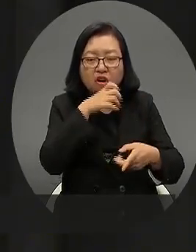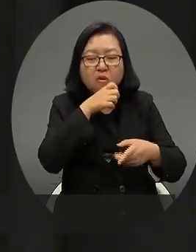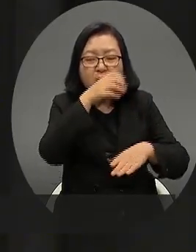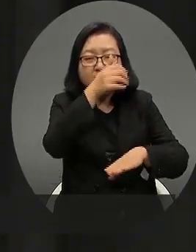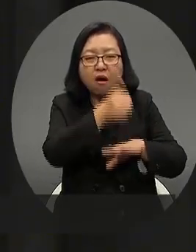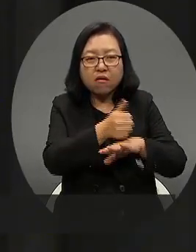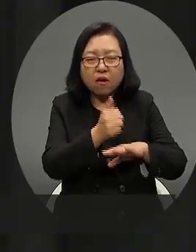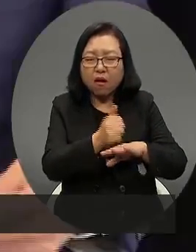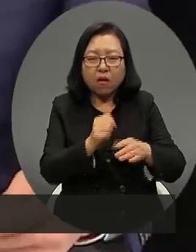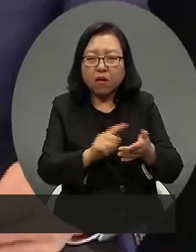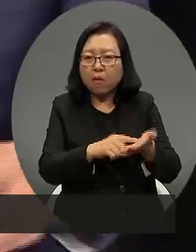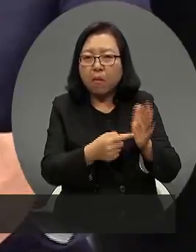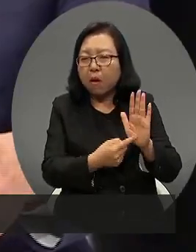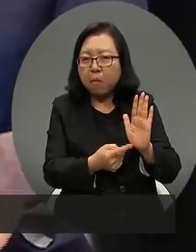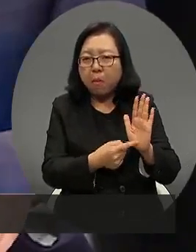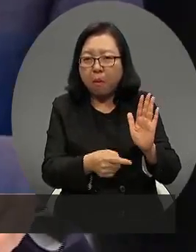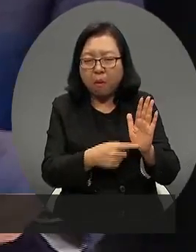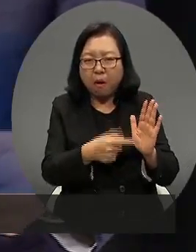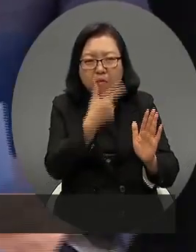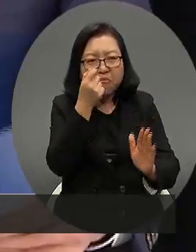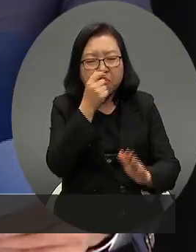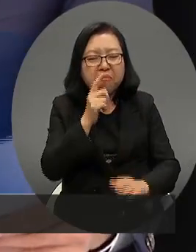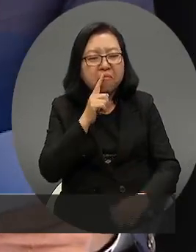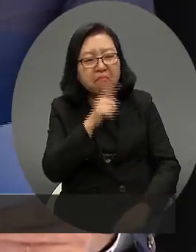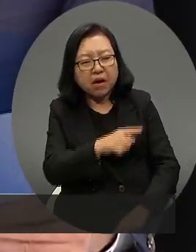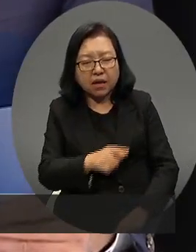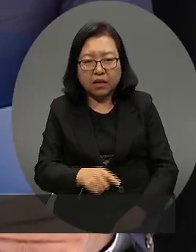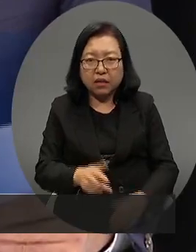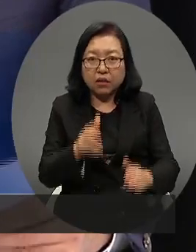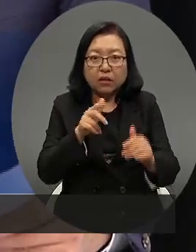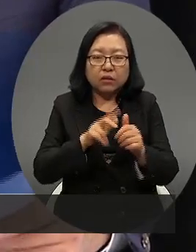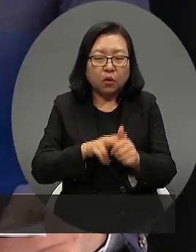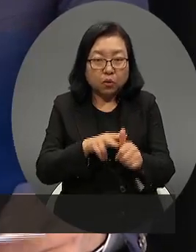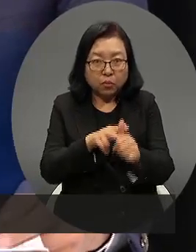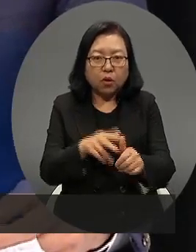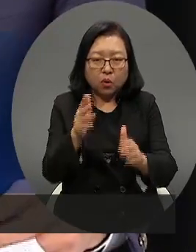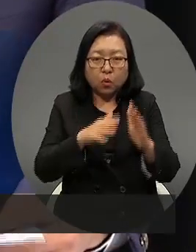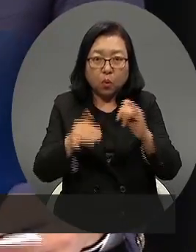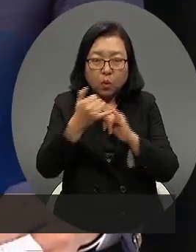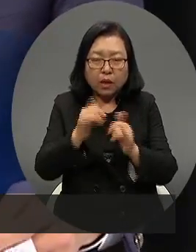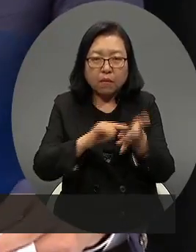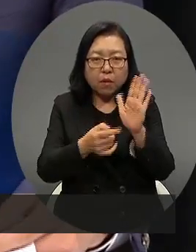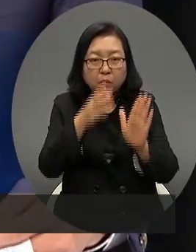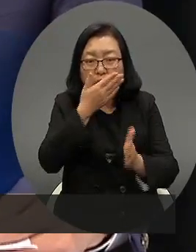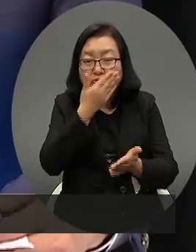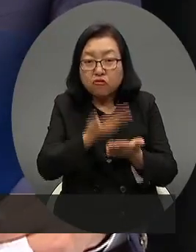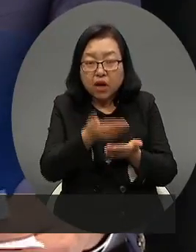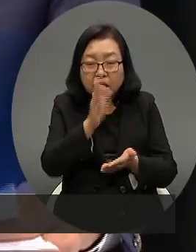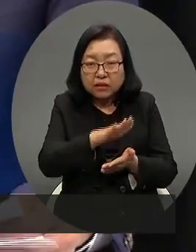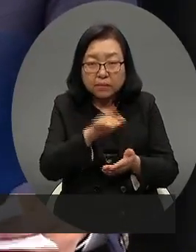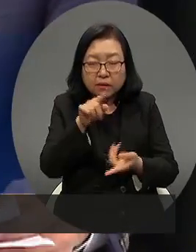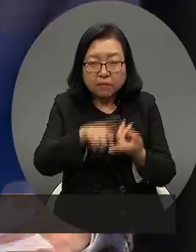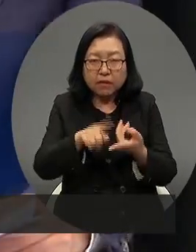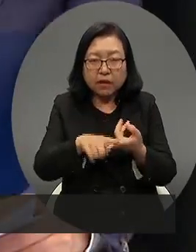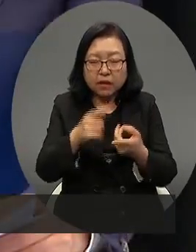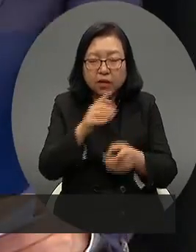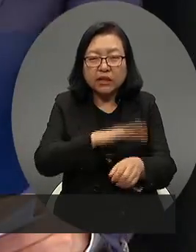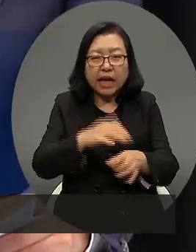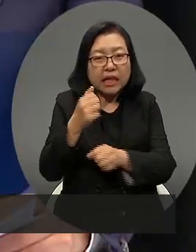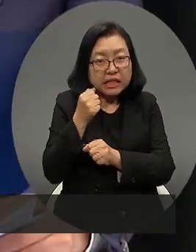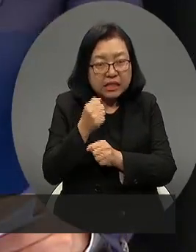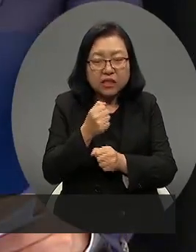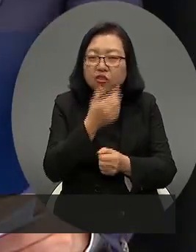공세를습니다 후보가 어떤 공약을내는 것 중요 만 그 공약을 또 얼마나 지키느냐가 중요하다고 생각합니다 공약